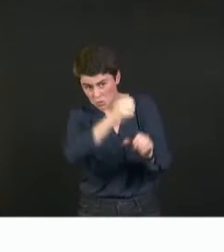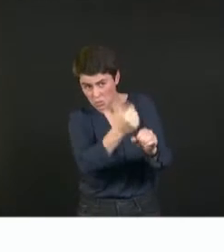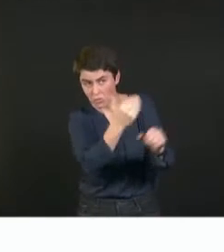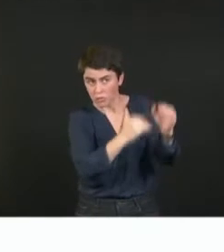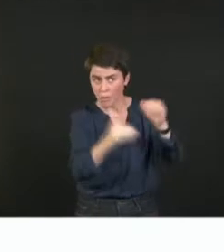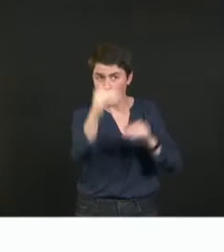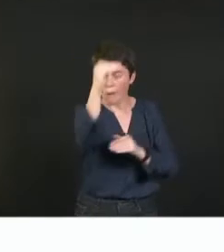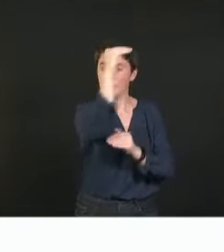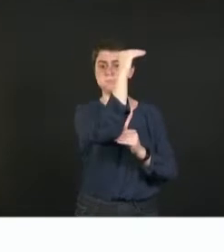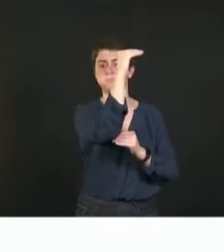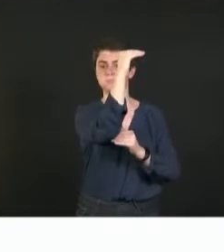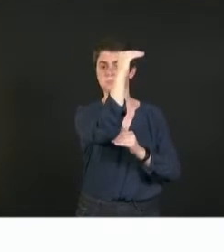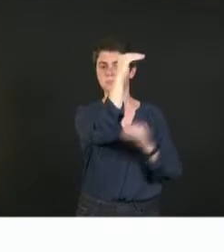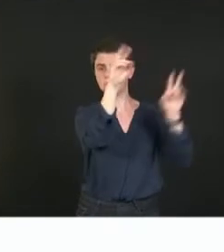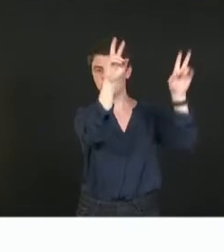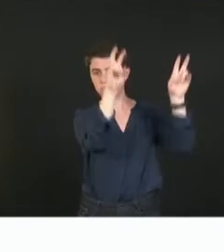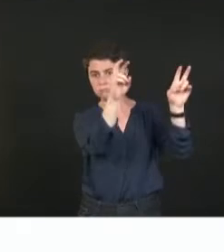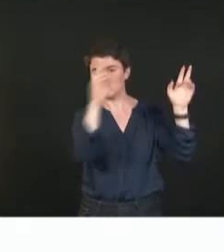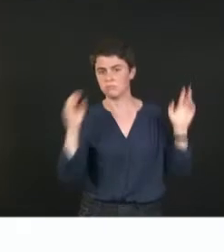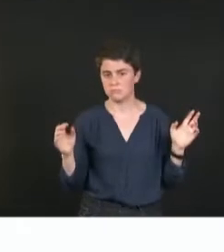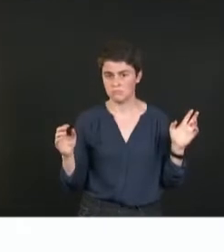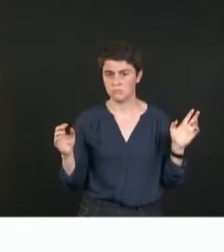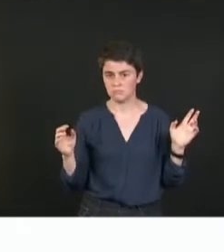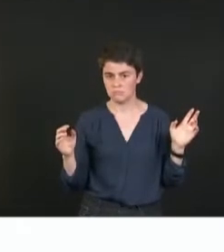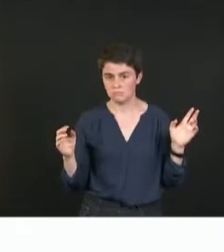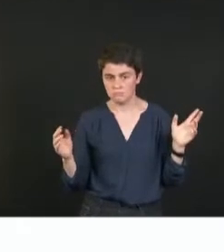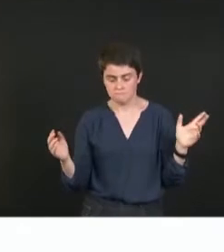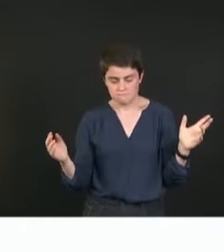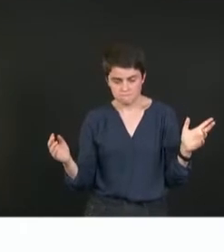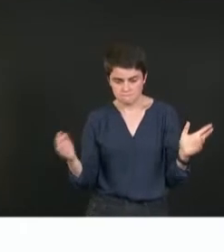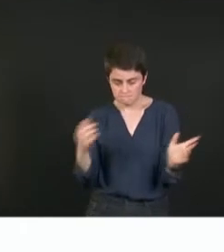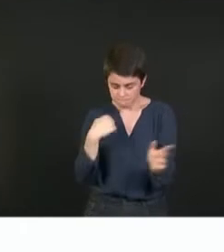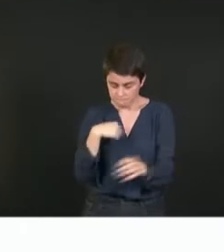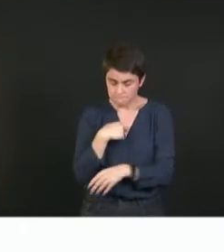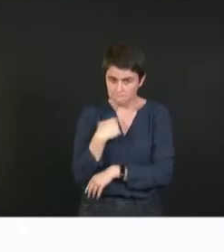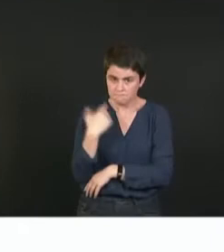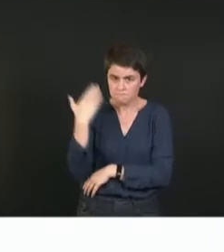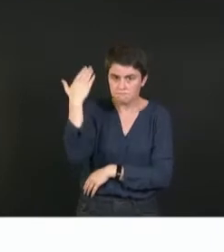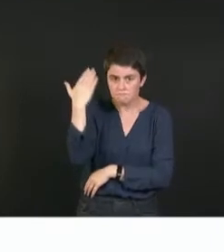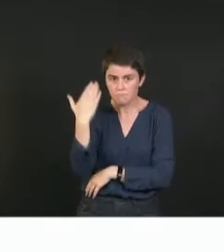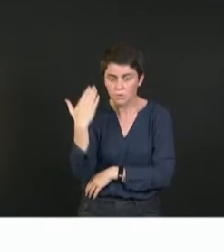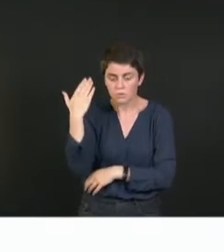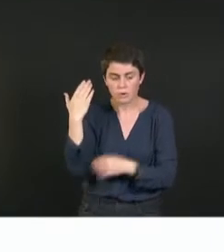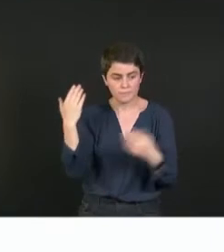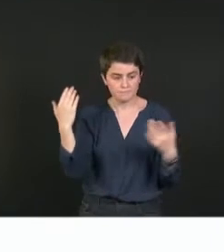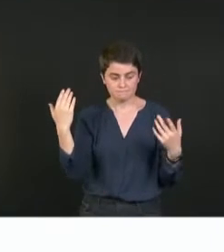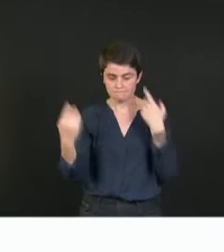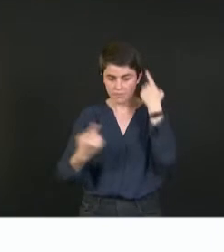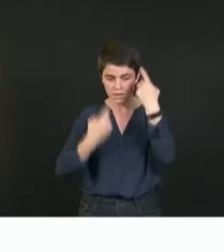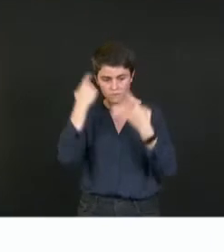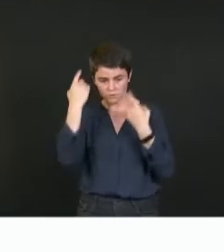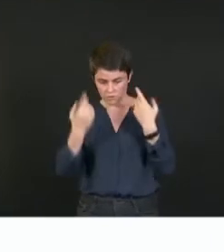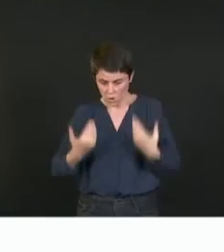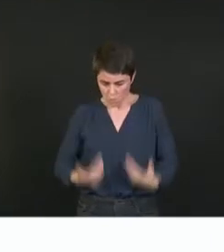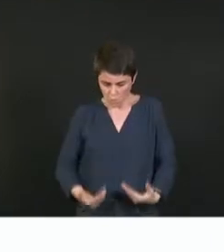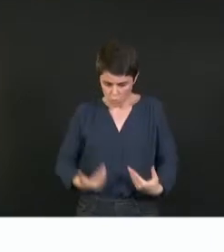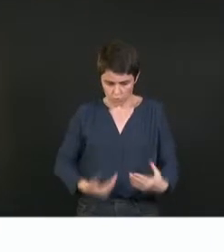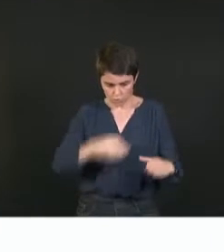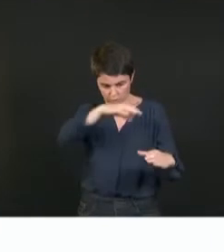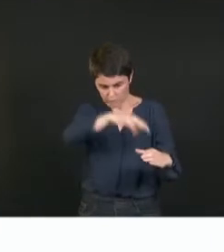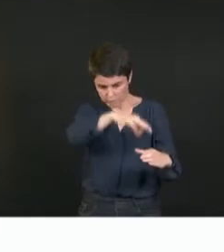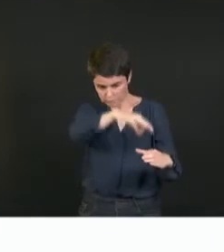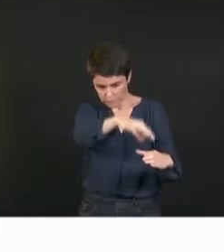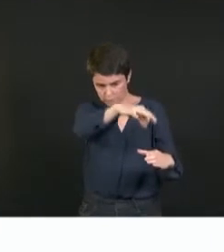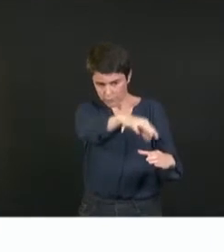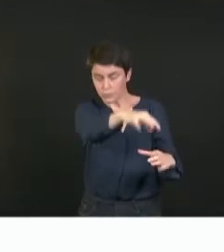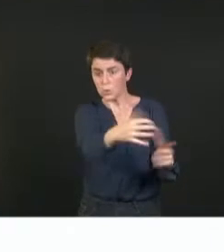espèces feuillues, voire plus. On a besoin en fait de savoir finalement comment faire et quoi planter aujourd'hui. Et